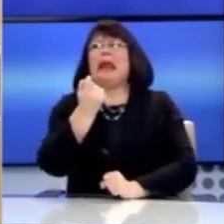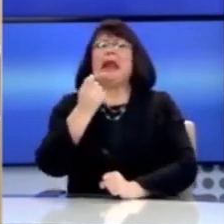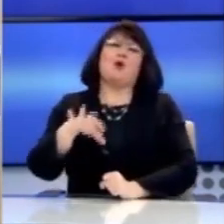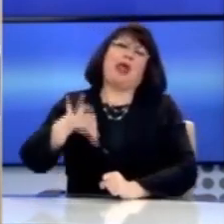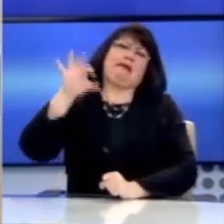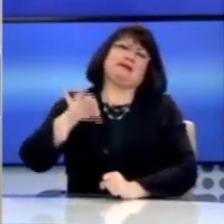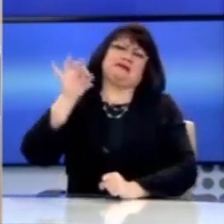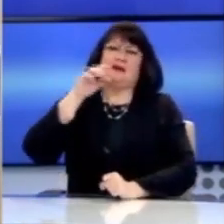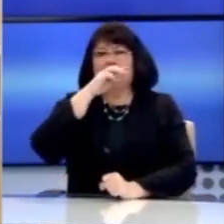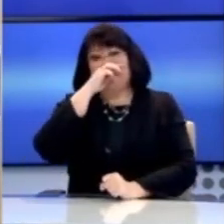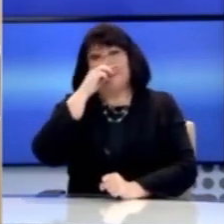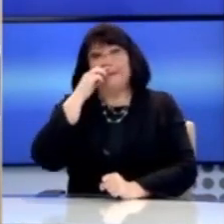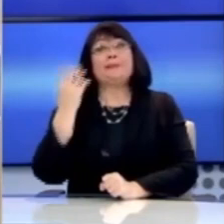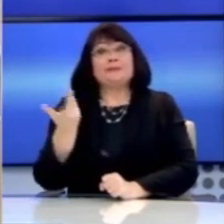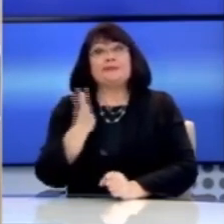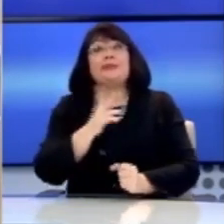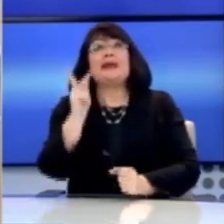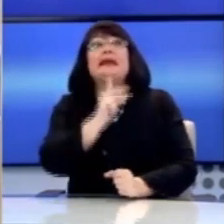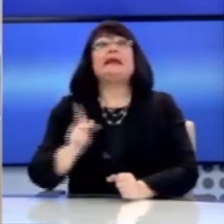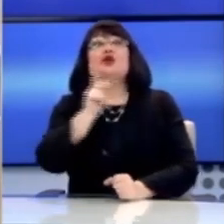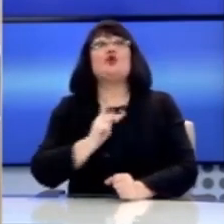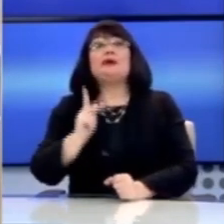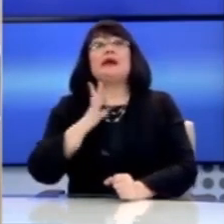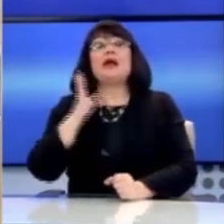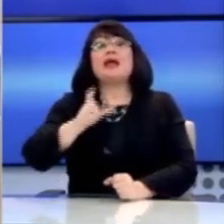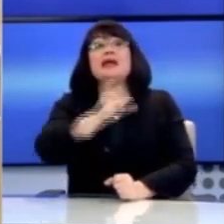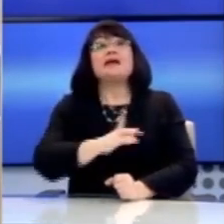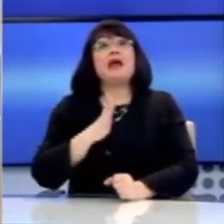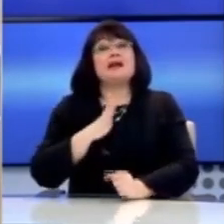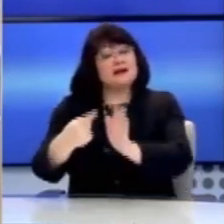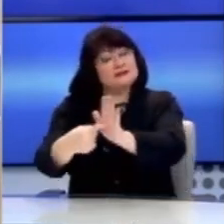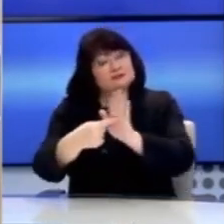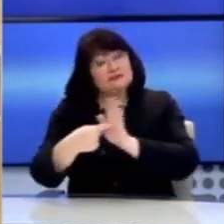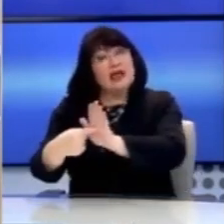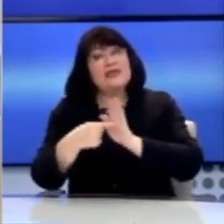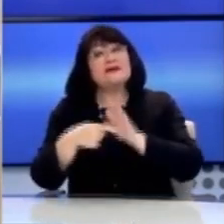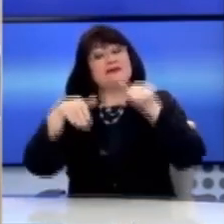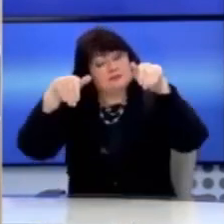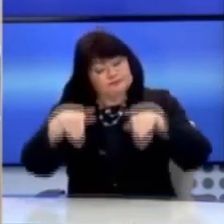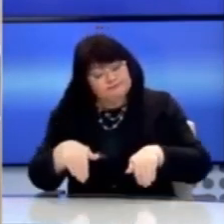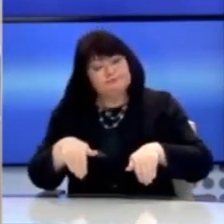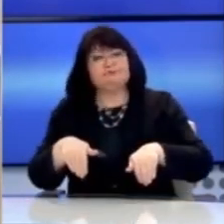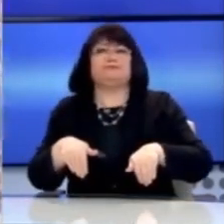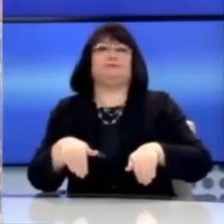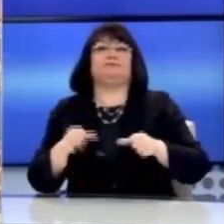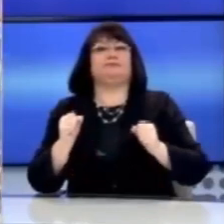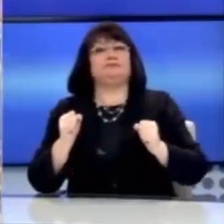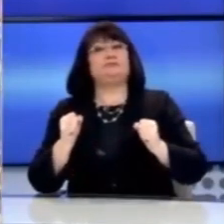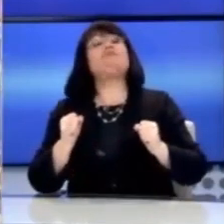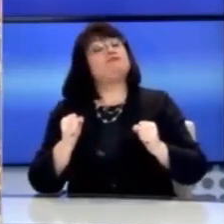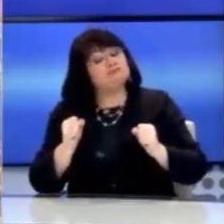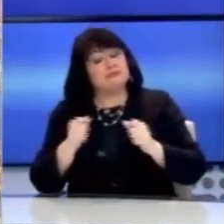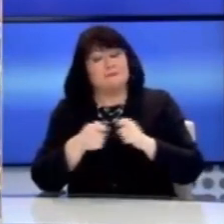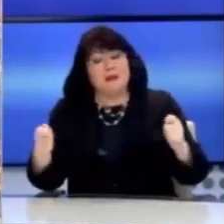εξαιρέσεις, η ελληνική κοινωνία έδειξε πειθαρχία και